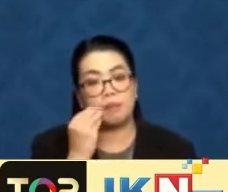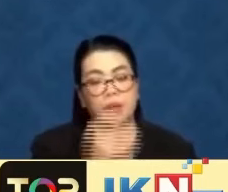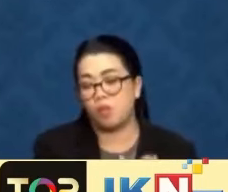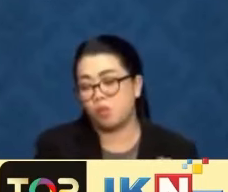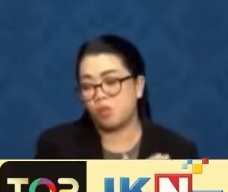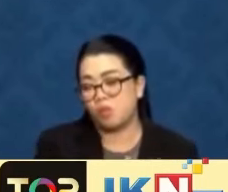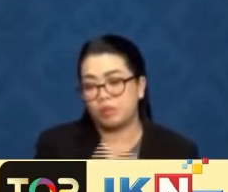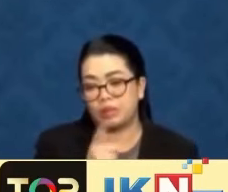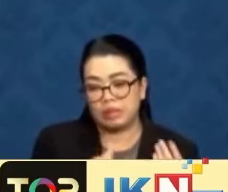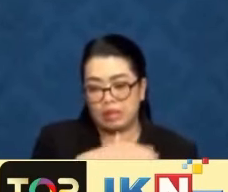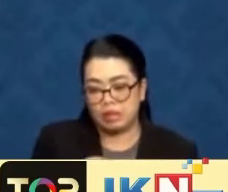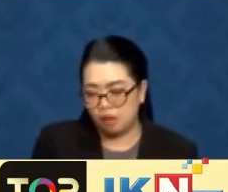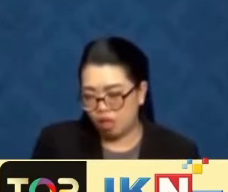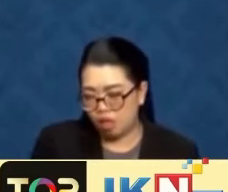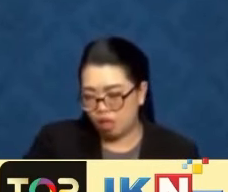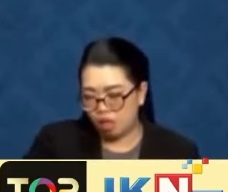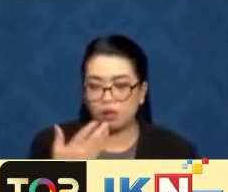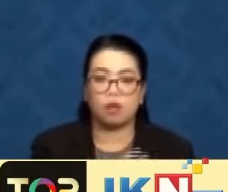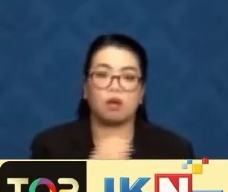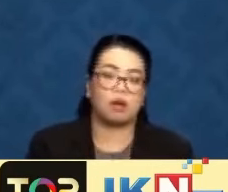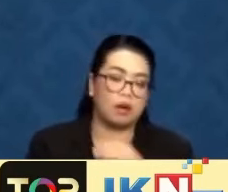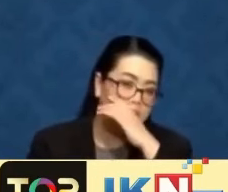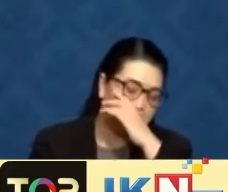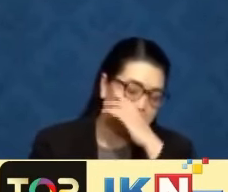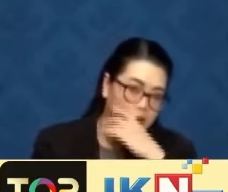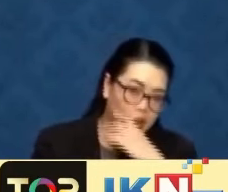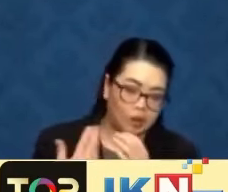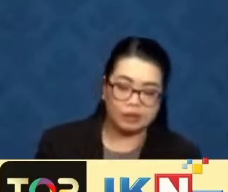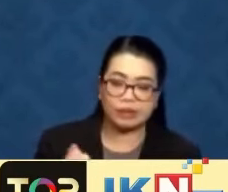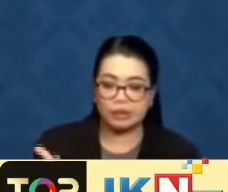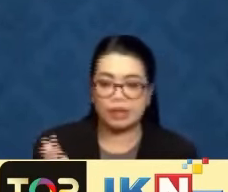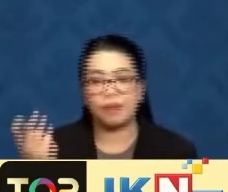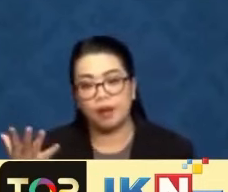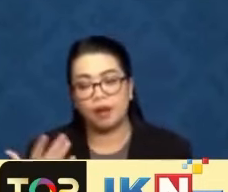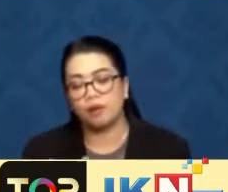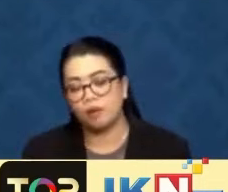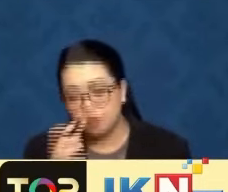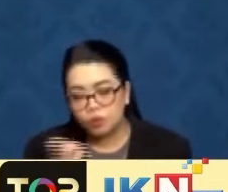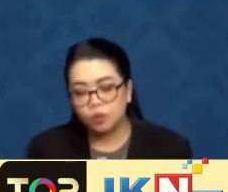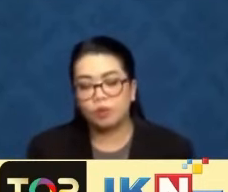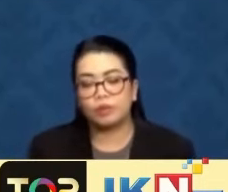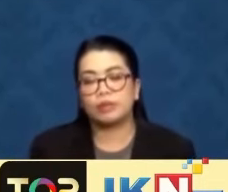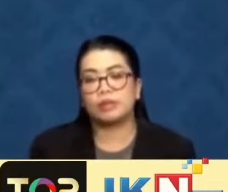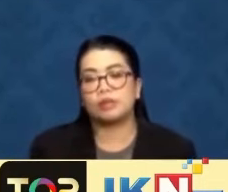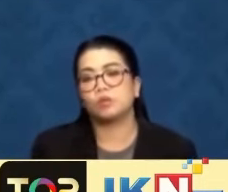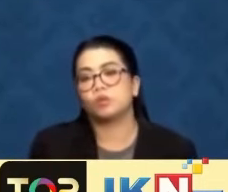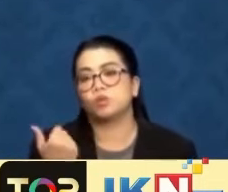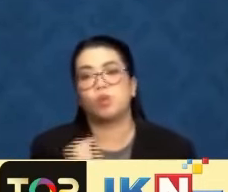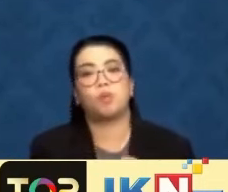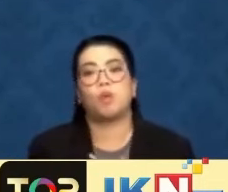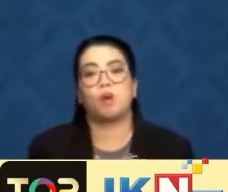ติบโตสูงกว่านี้นะแต่หลังต้มยำกุ้งเราเติบโตแค่ 4.5 มันผิดปกติในเชิงโครงสร้